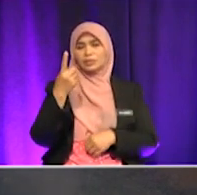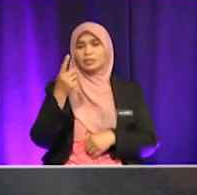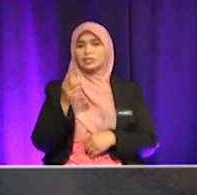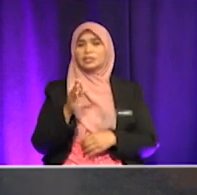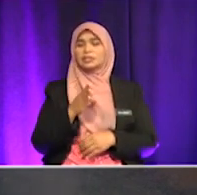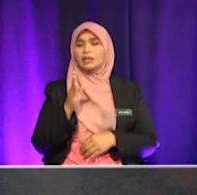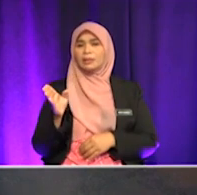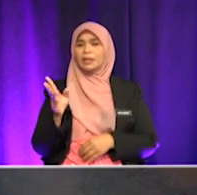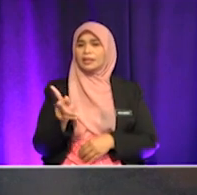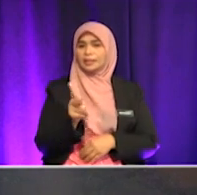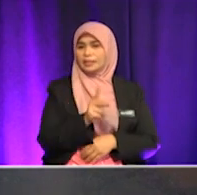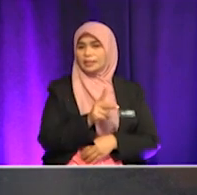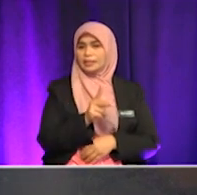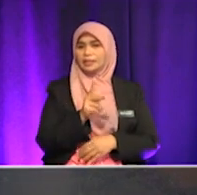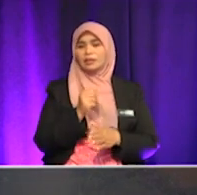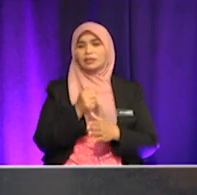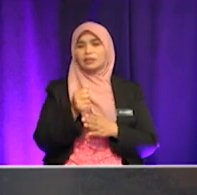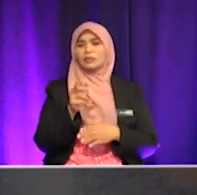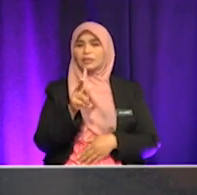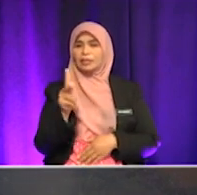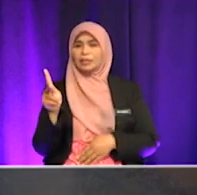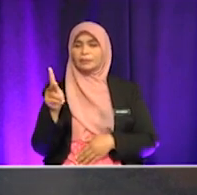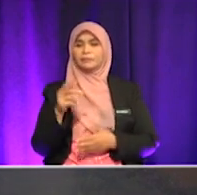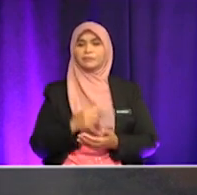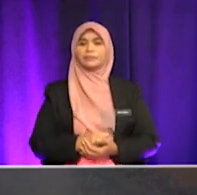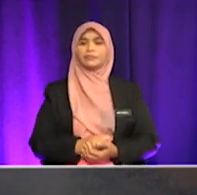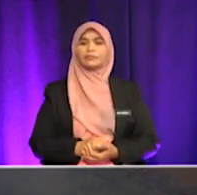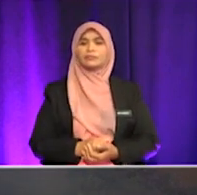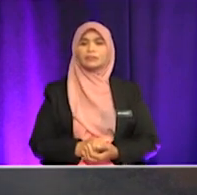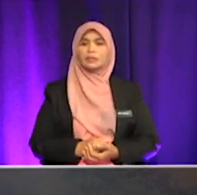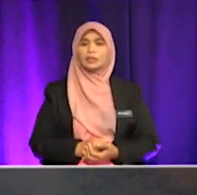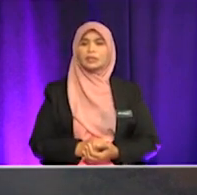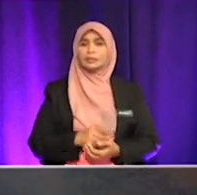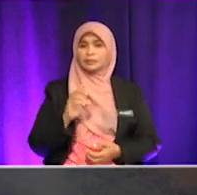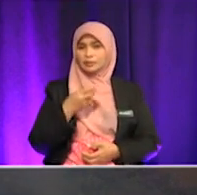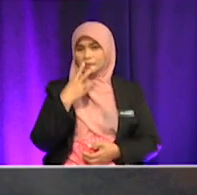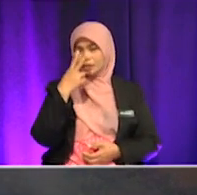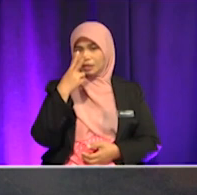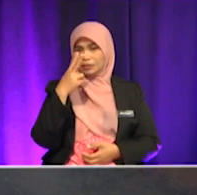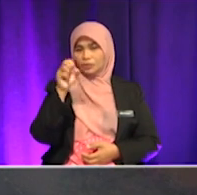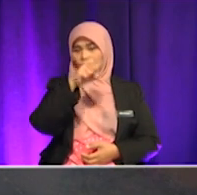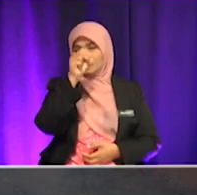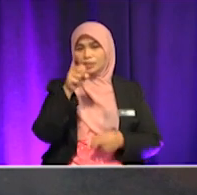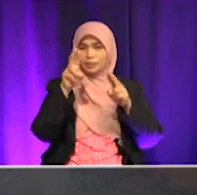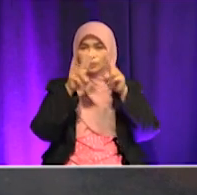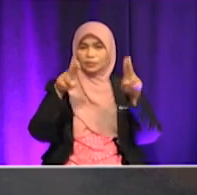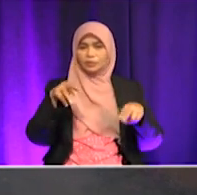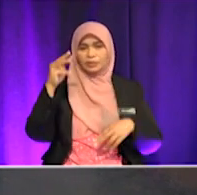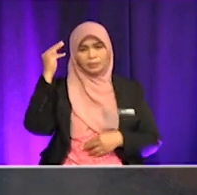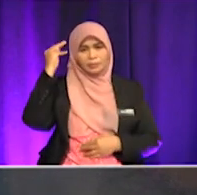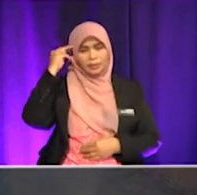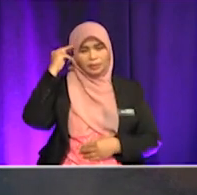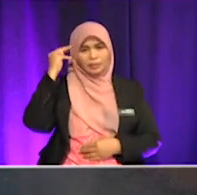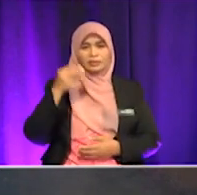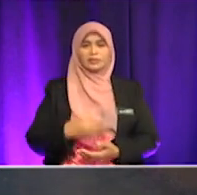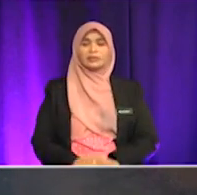sebelah kiri ataupun kanan. Okey. Kita pergi kepada soalan uji minda. Uji minda. Nak tanya sikitlah